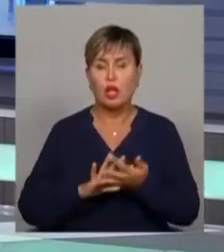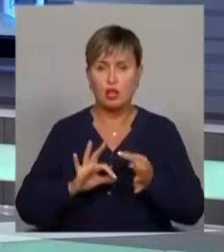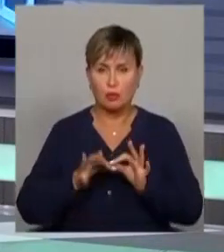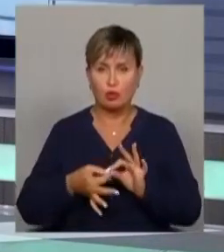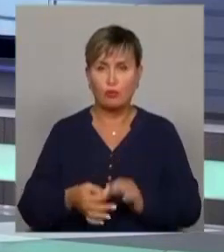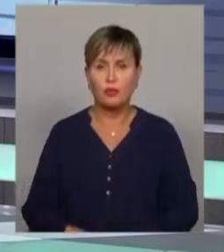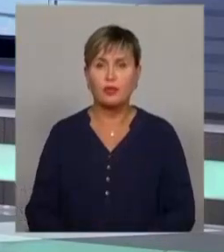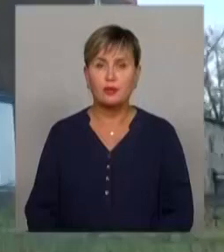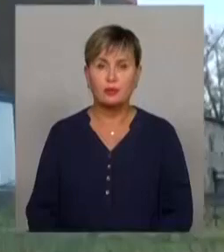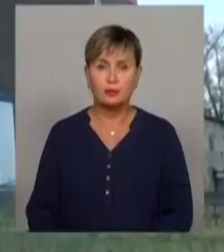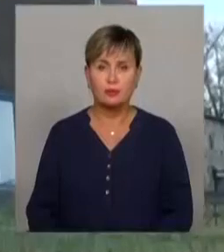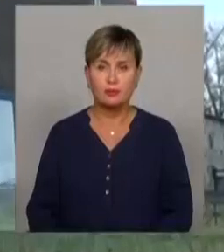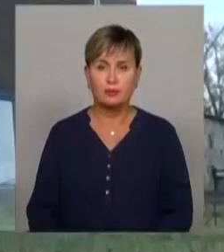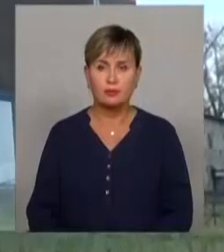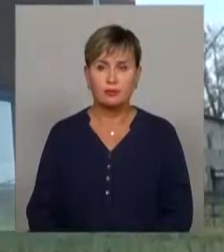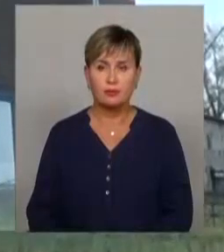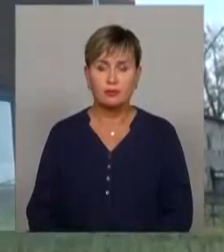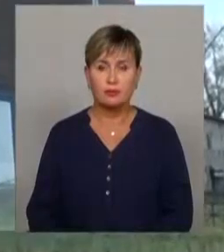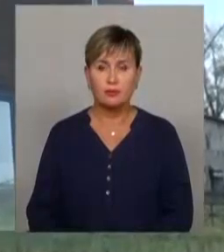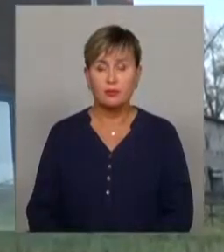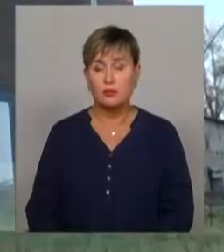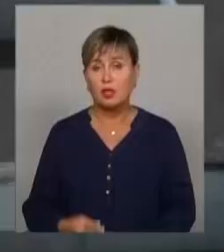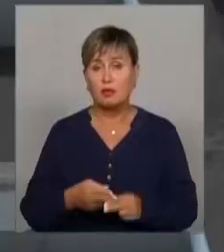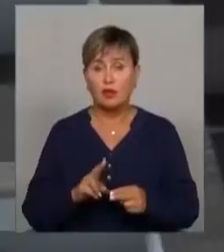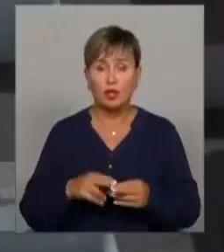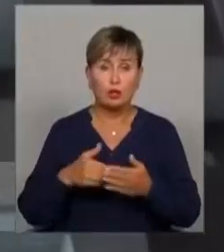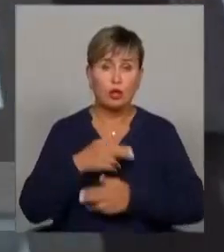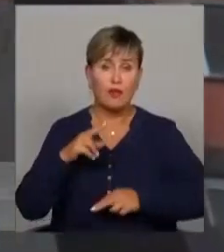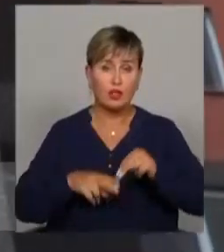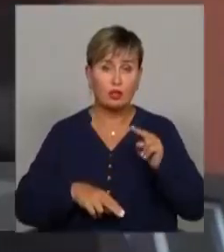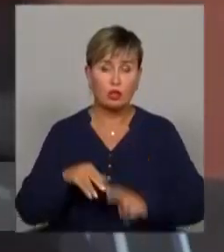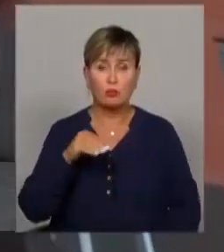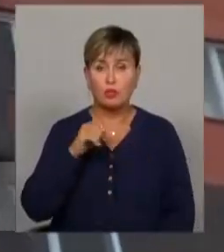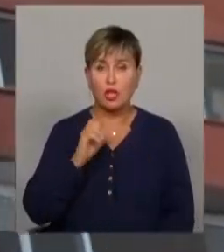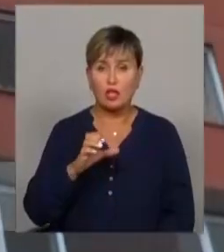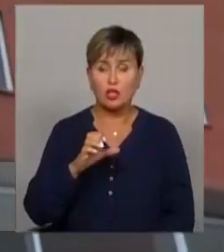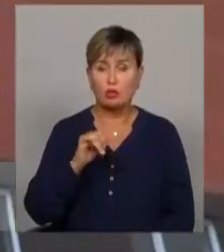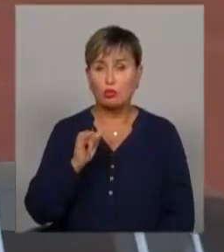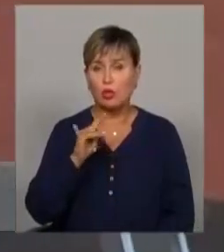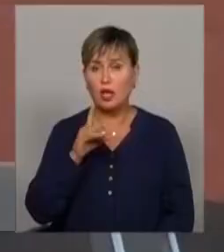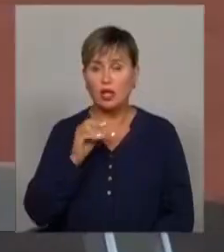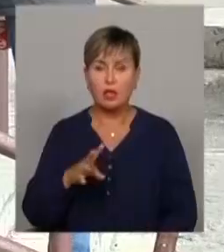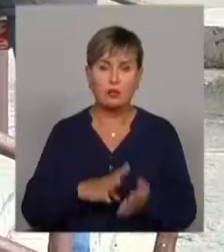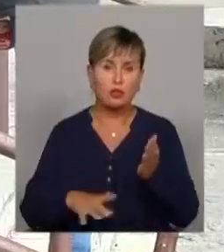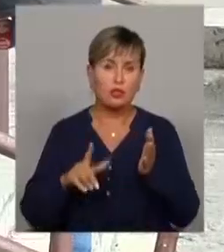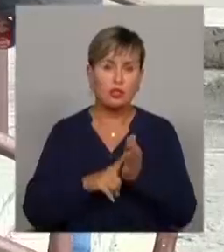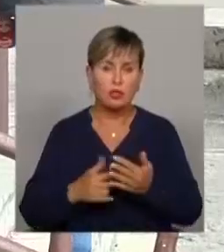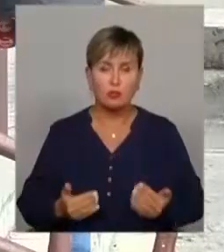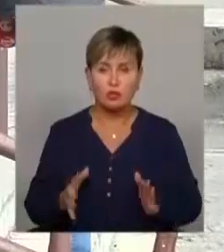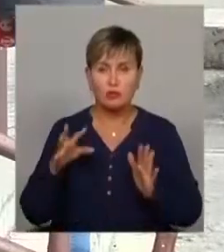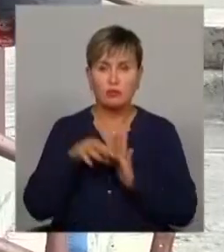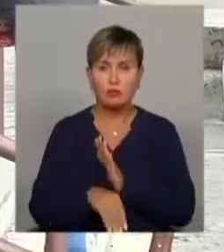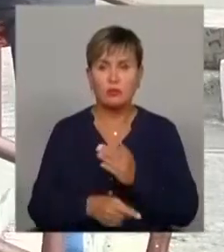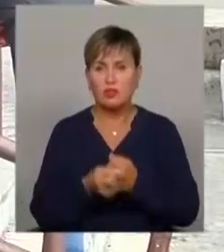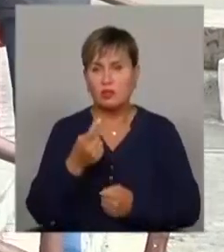Алина. В эту новостройку в микрорайоне Жасуркен заселились 96 семей. С первых дней проживания люди